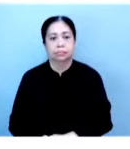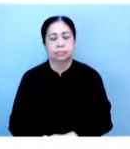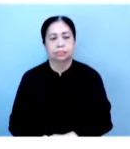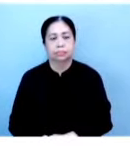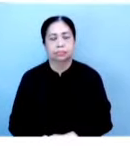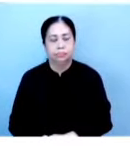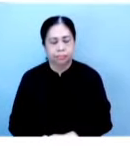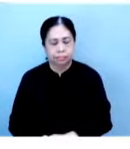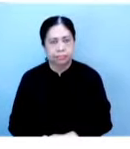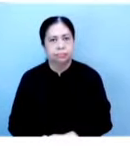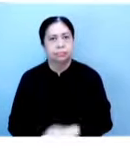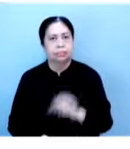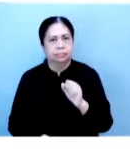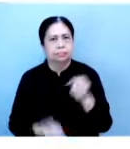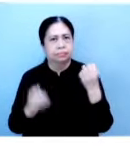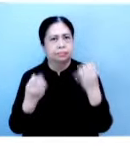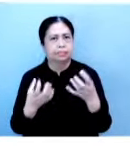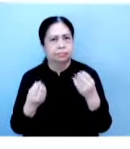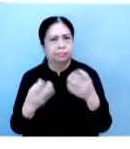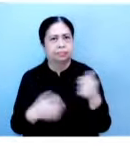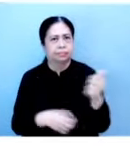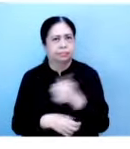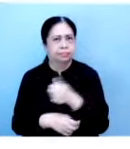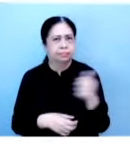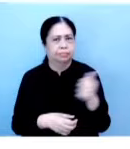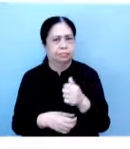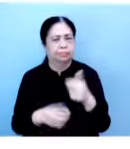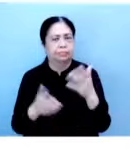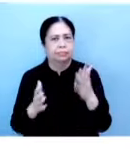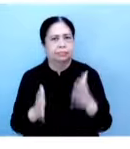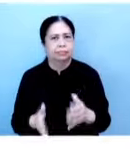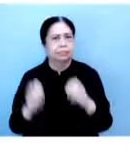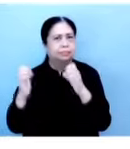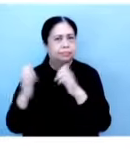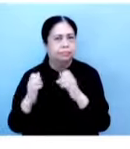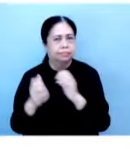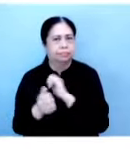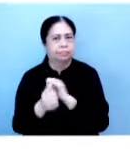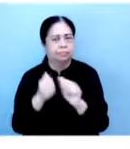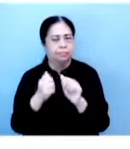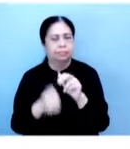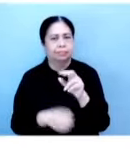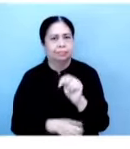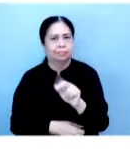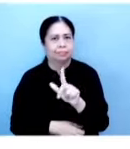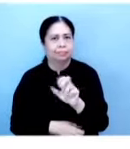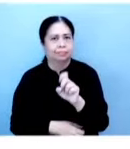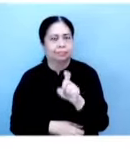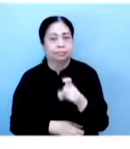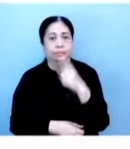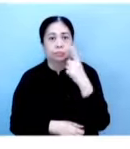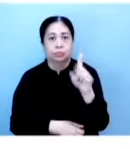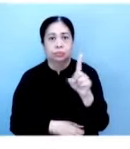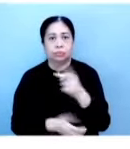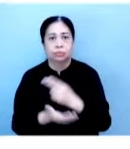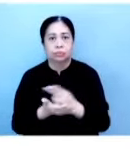Jes mawi libo-libong motorista ang inaasahang daraan Dito sa North Luzon Expressway sa Holy